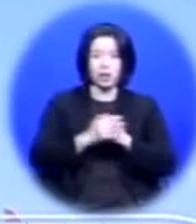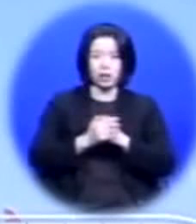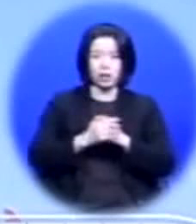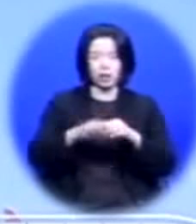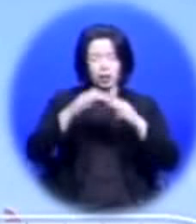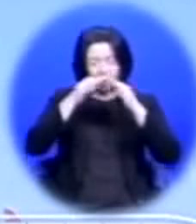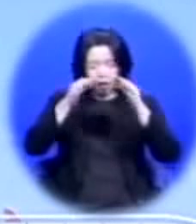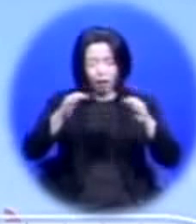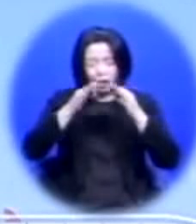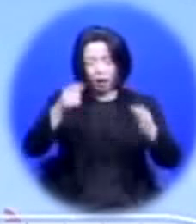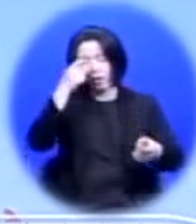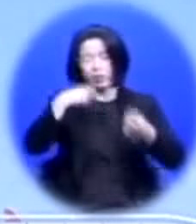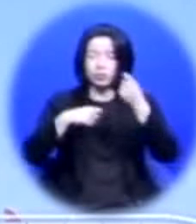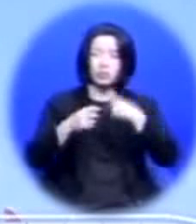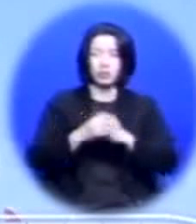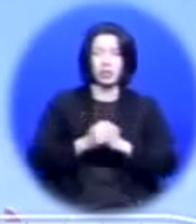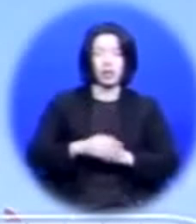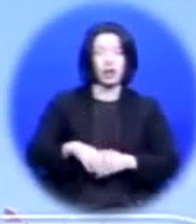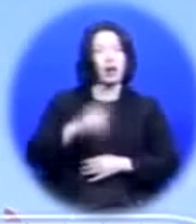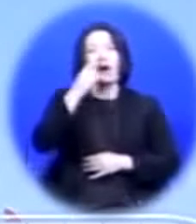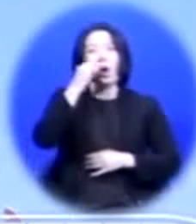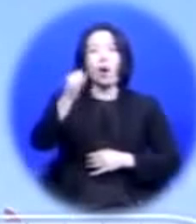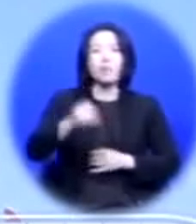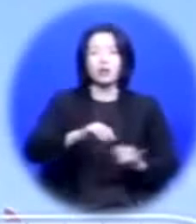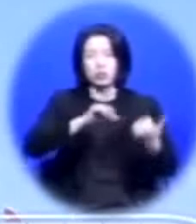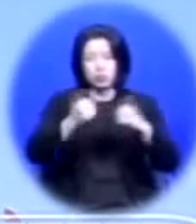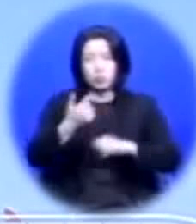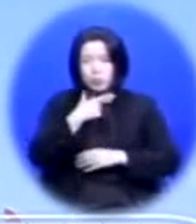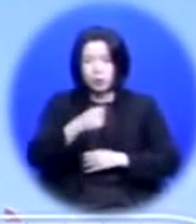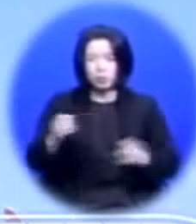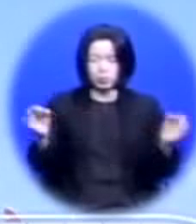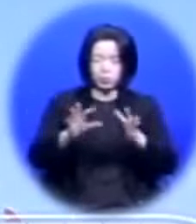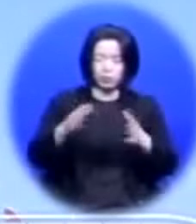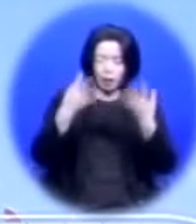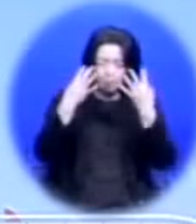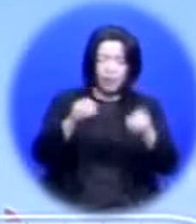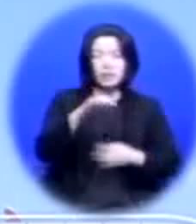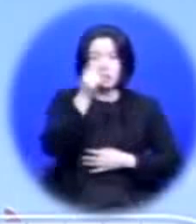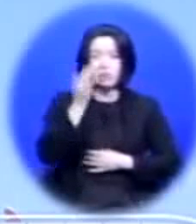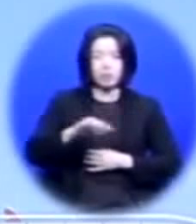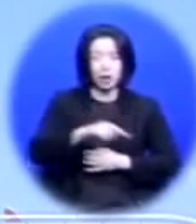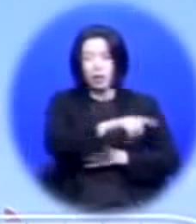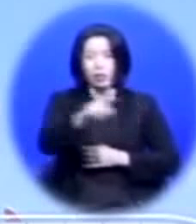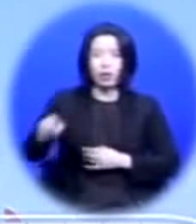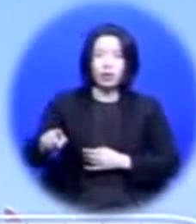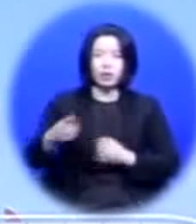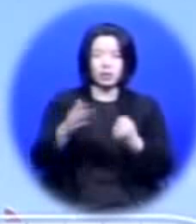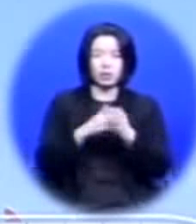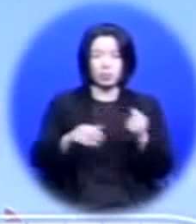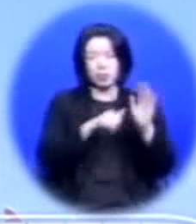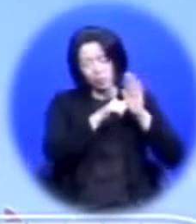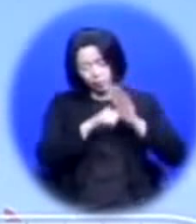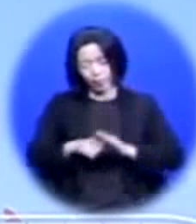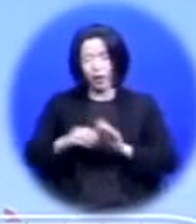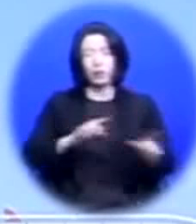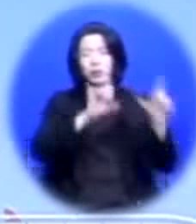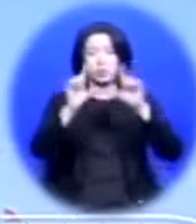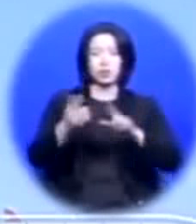통곡을 합니다 엄마도 죽고 싶은 순간이 많았지만 너희들 때문에 꾹 참고